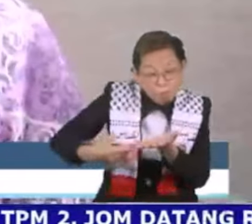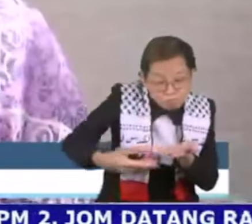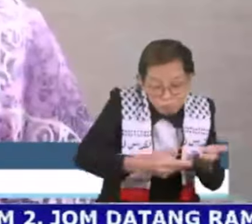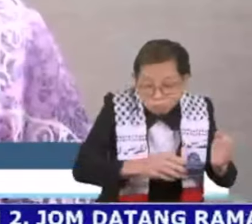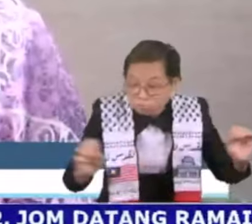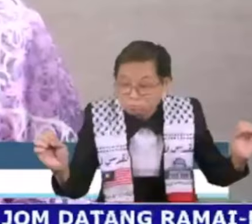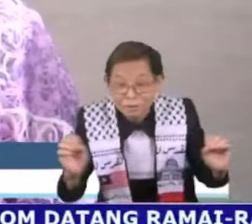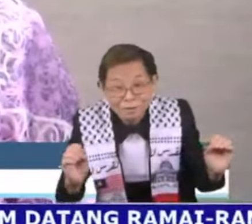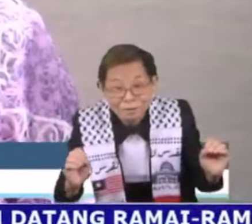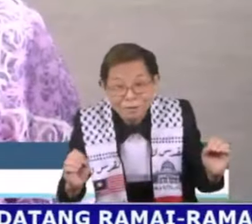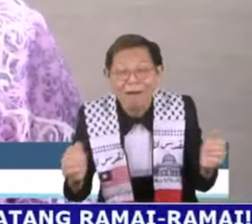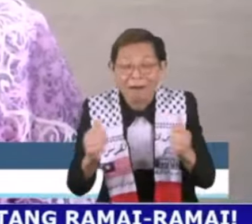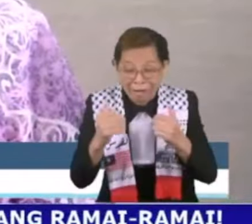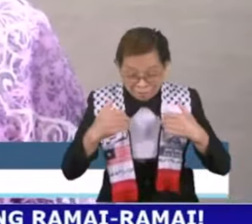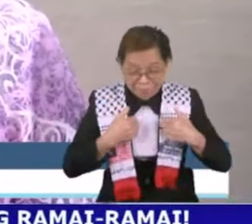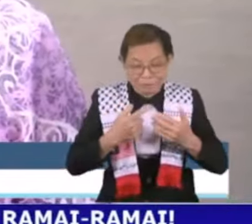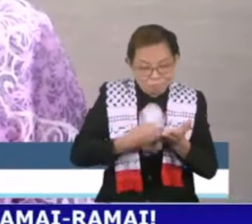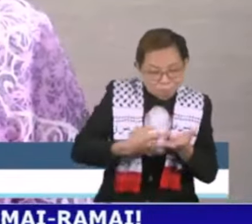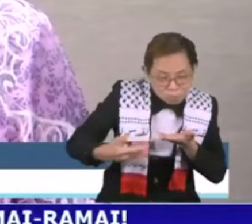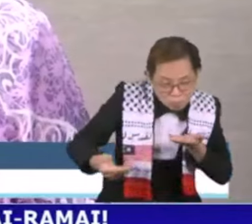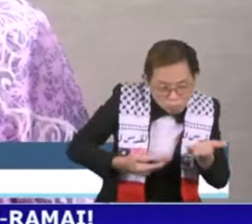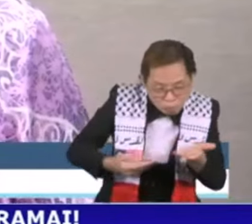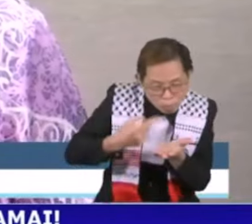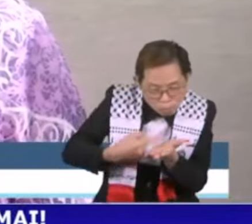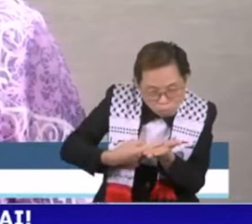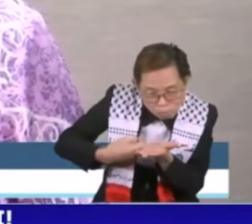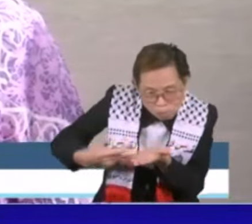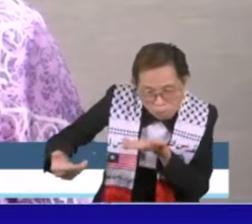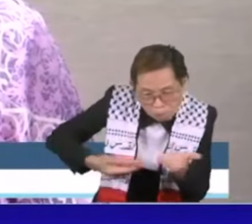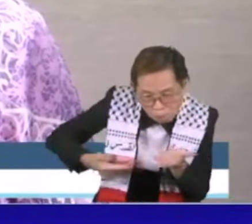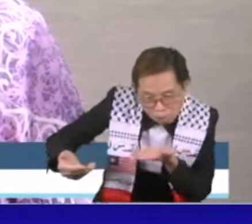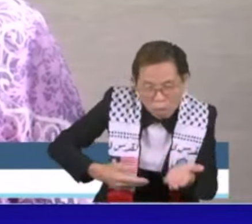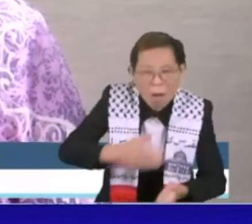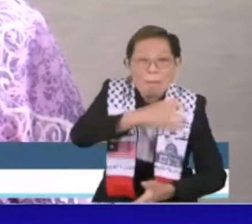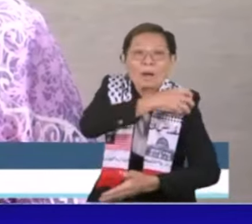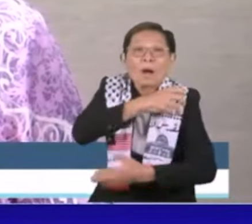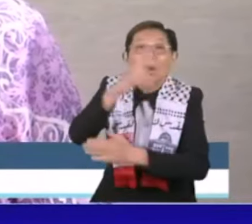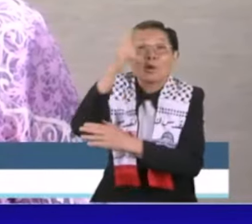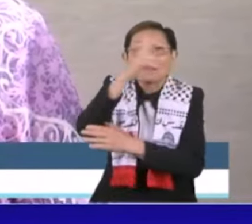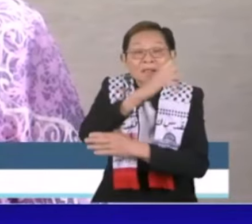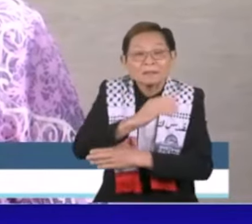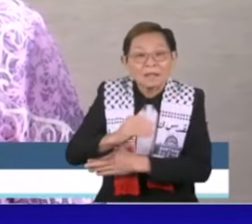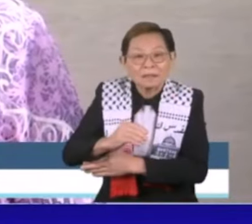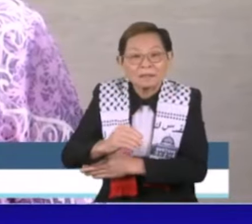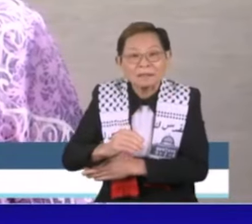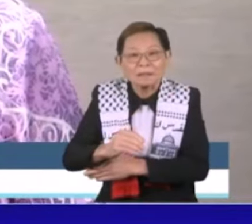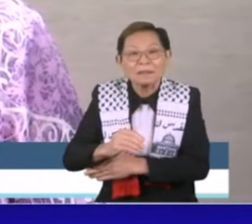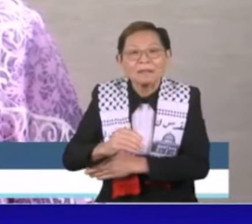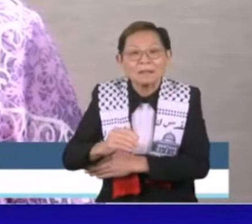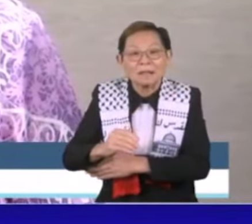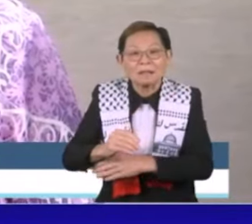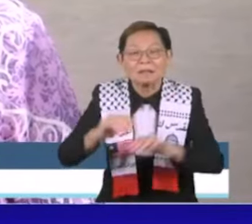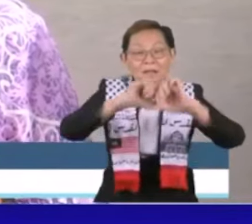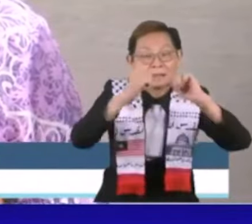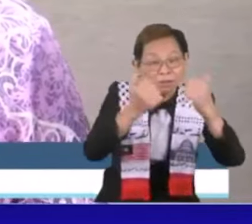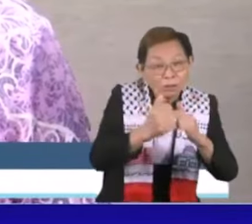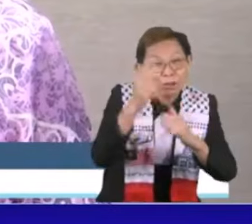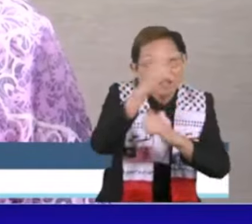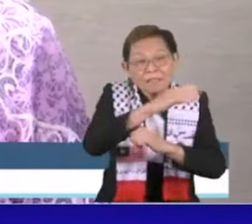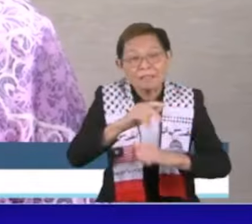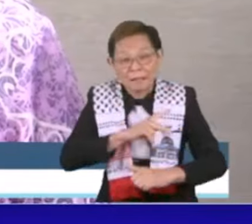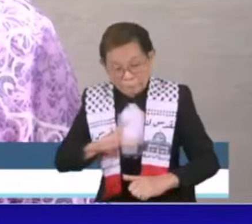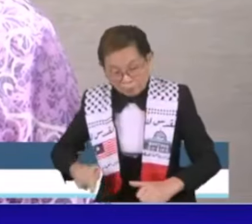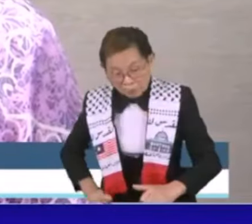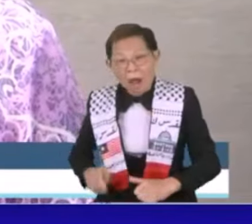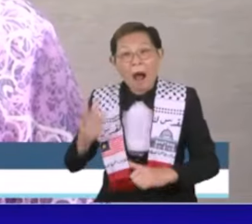dibahaskan. Jadi dengan adanya perbahasan, pegawai kerajaan dan juga institusi kerajaan akan